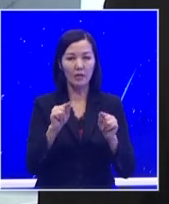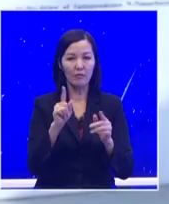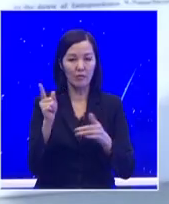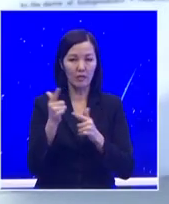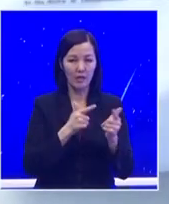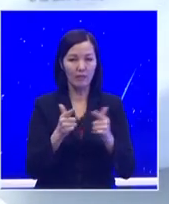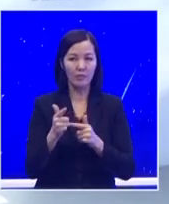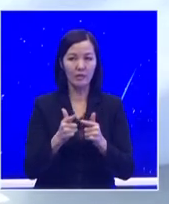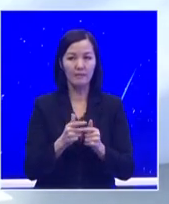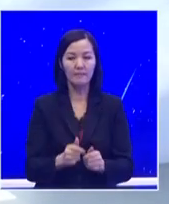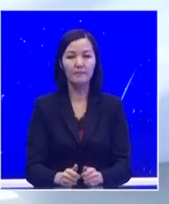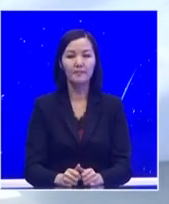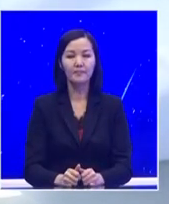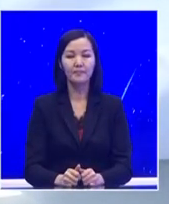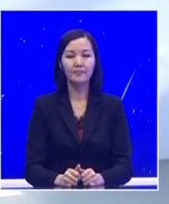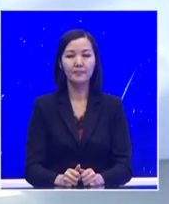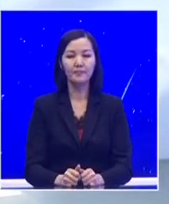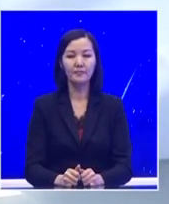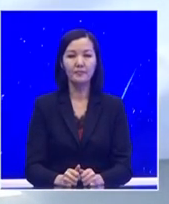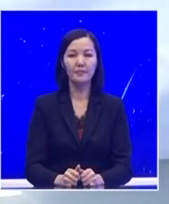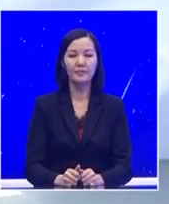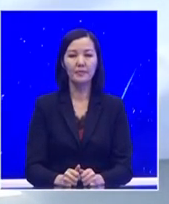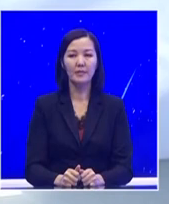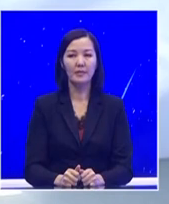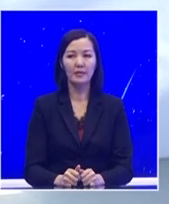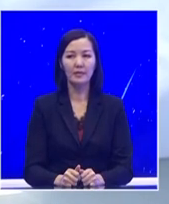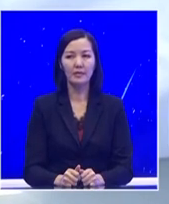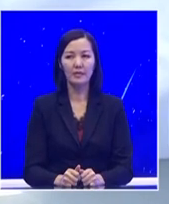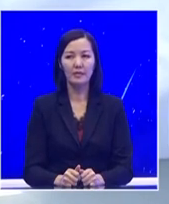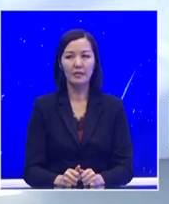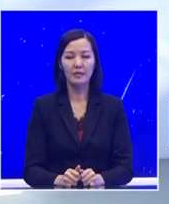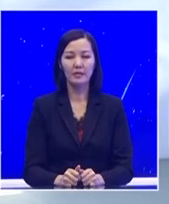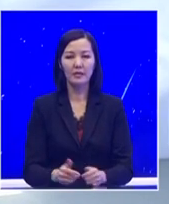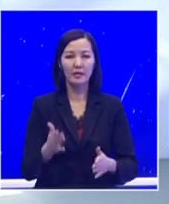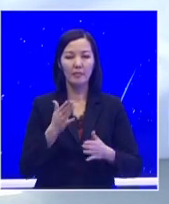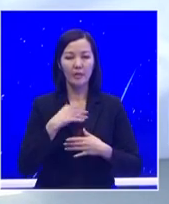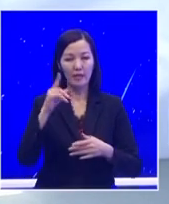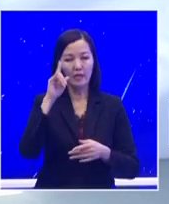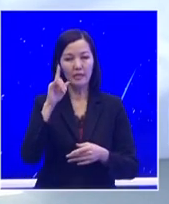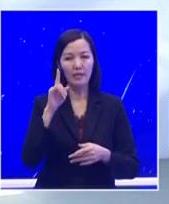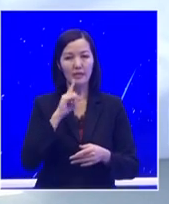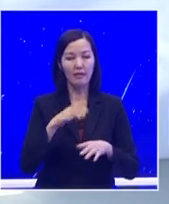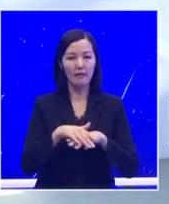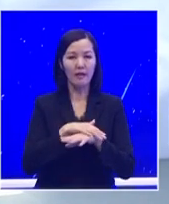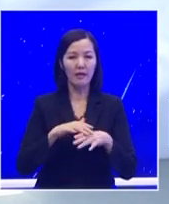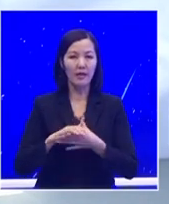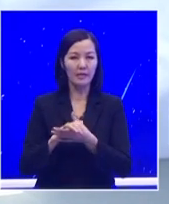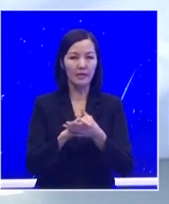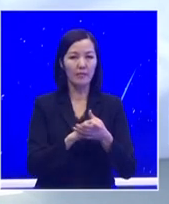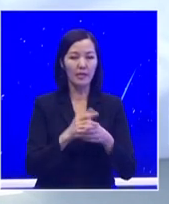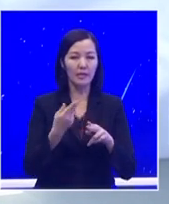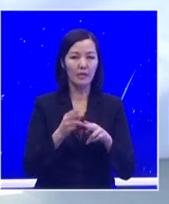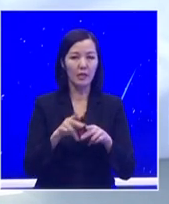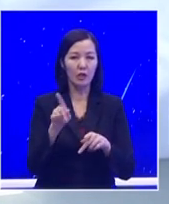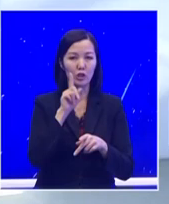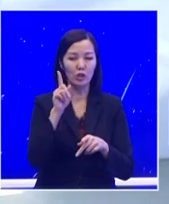дайынбыз. Я как один из молодых членов Республиканской Ассамблеи народа Казахстана. Мен елдегі Қазақстан Халық Ассамблеясының ең жас